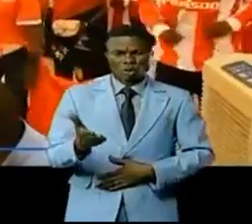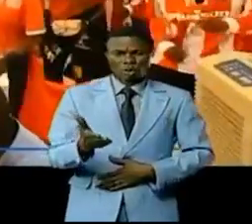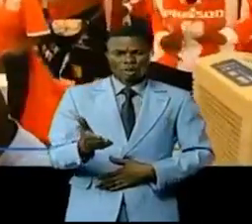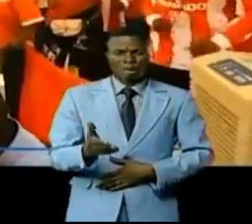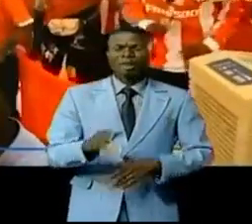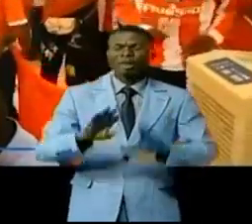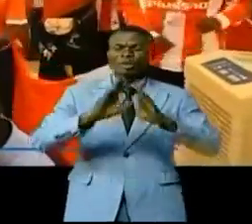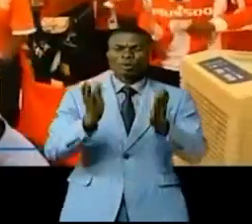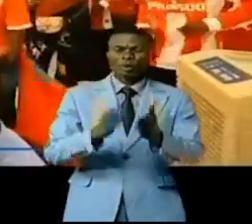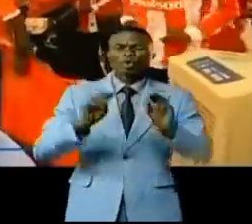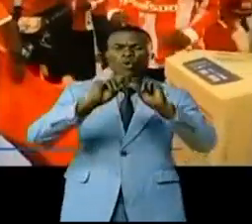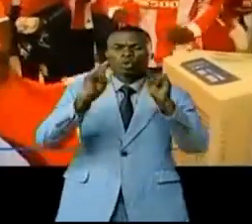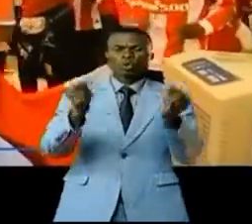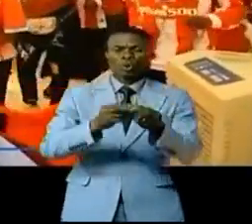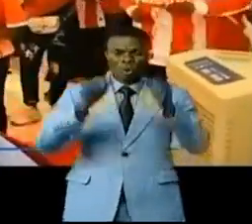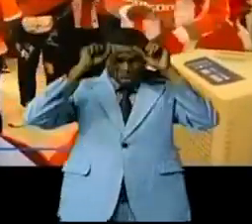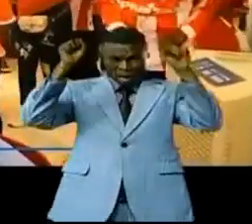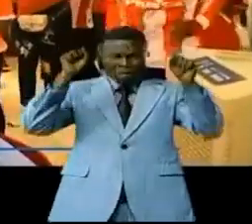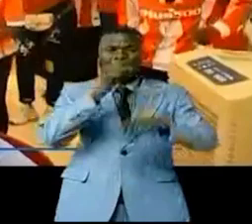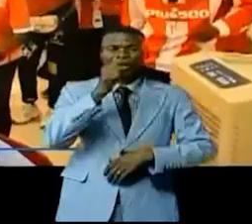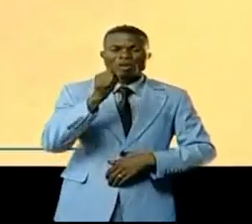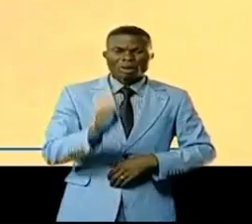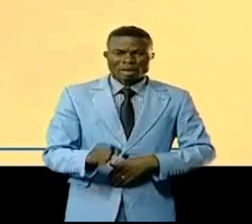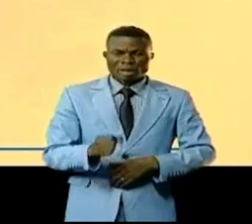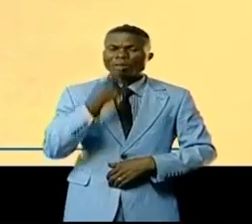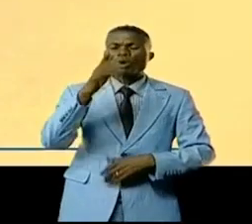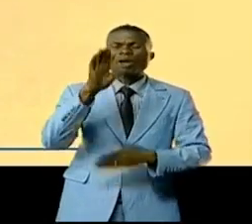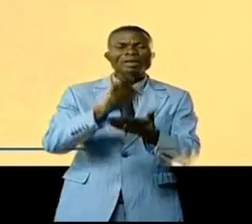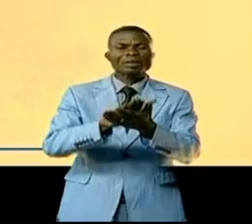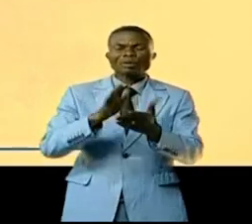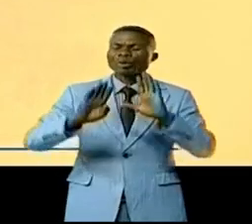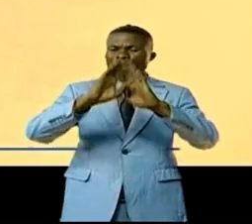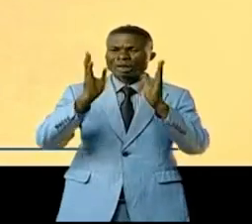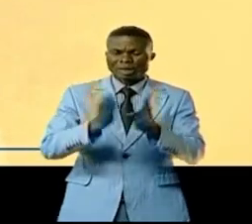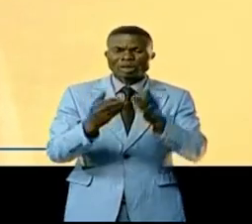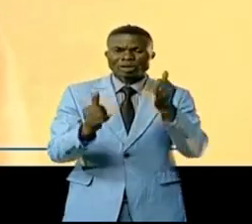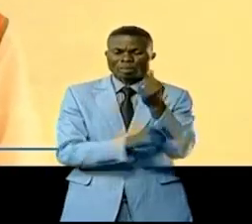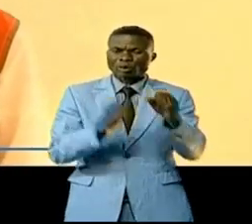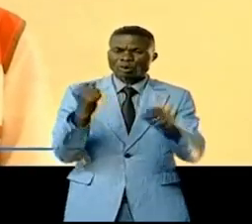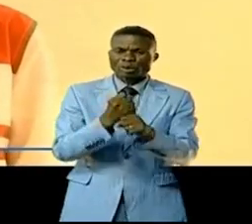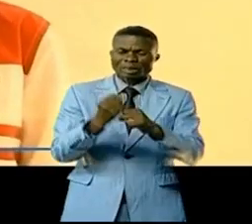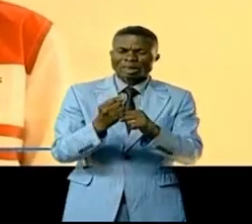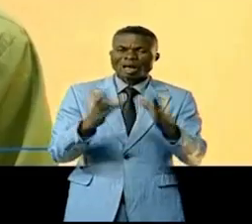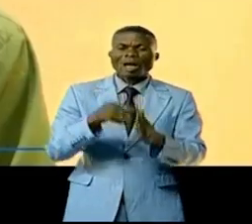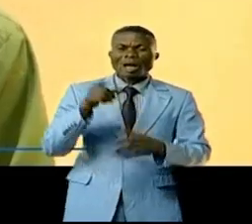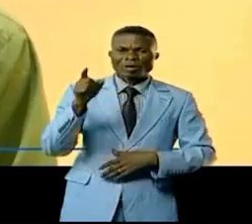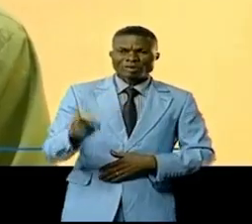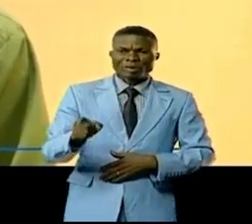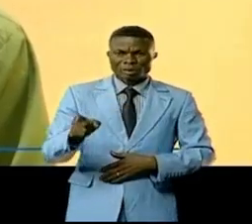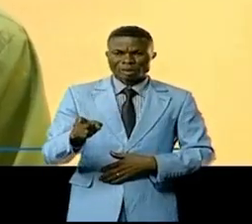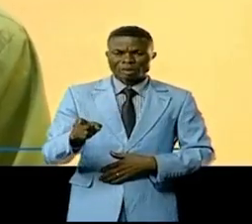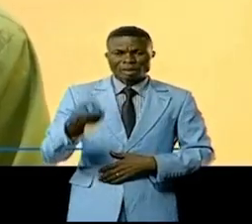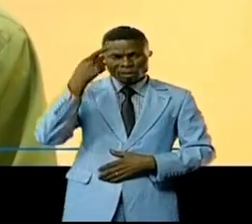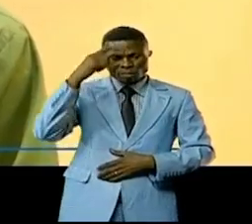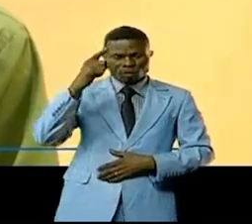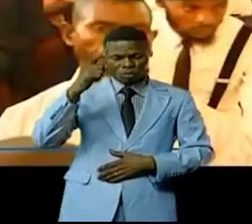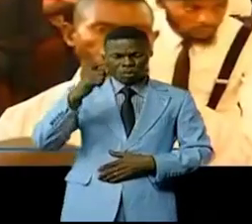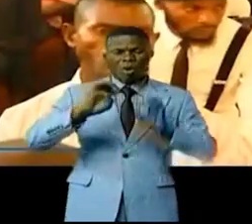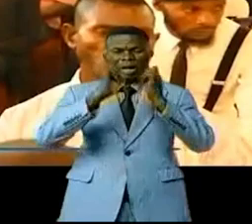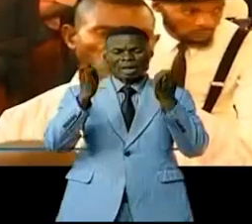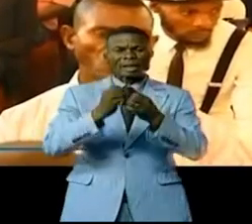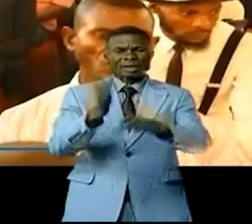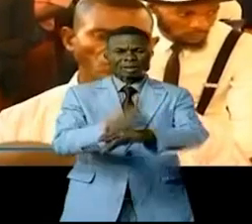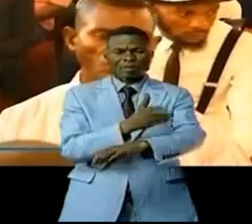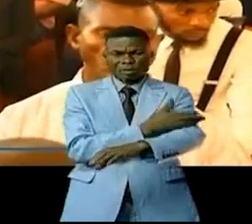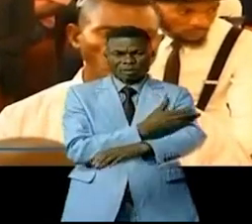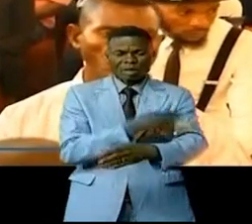d'animation du club. Le président sortant a rendu hommage à tous les héros qui ont travaillé durant plusieurs pour maintenir l'élan du club à l'entente urbaine